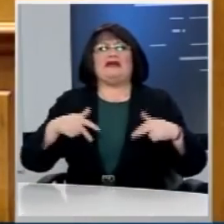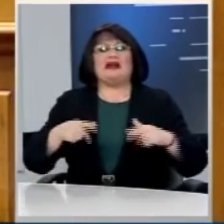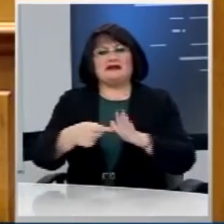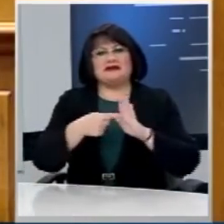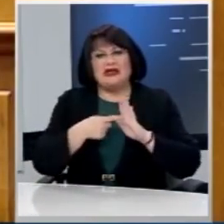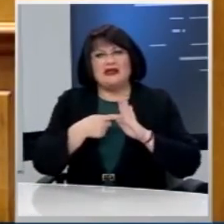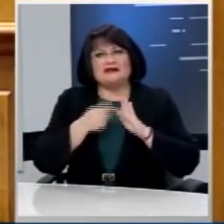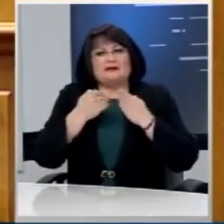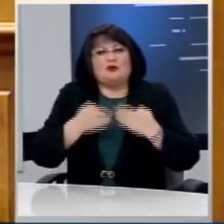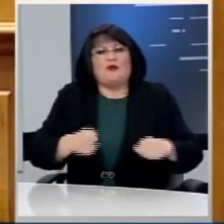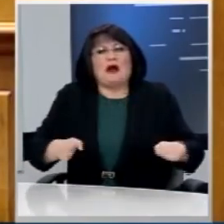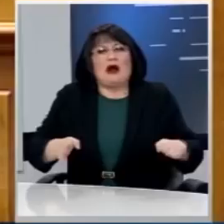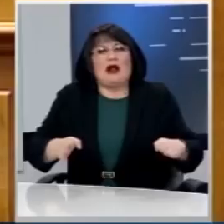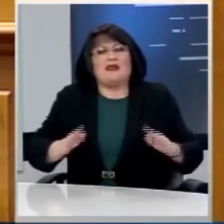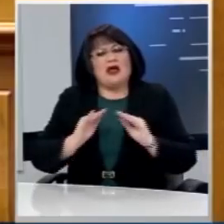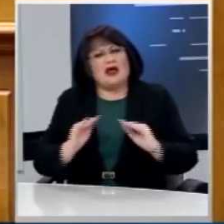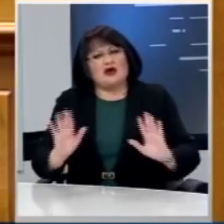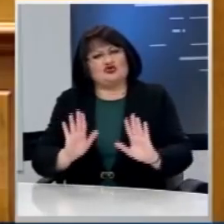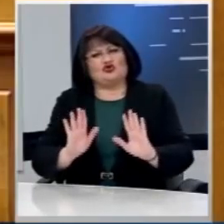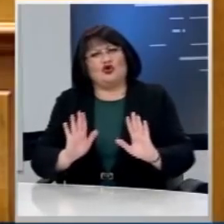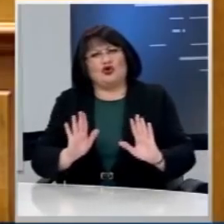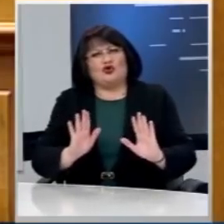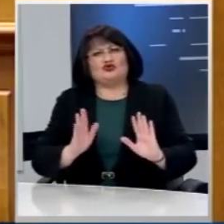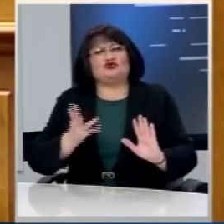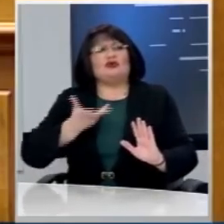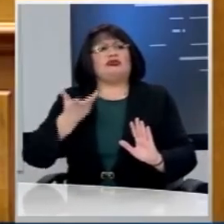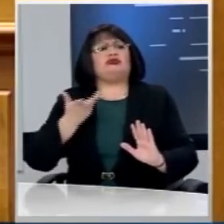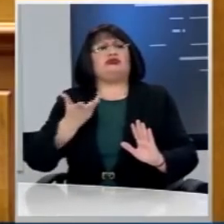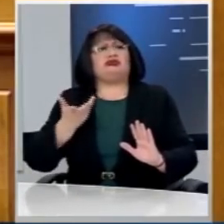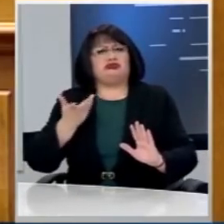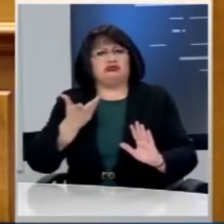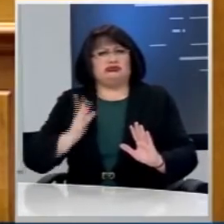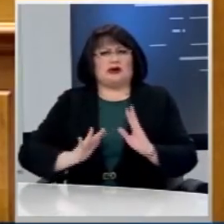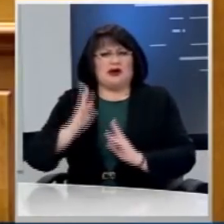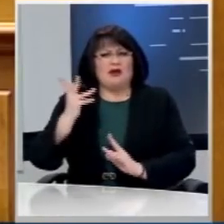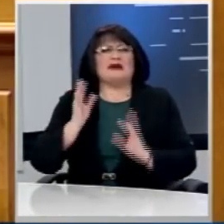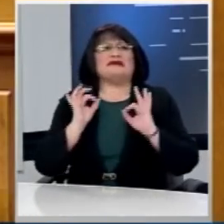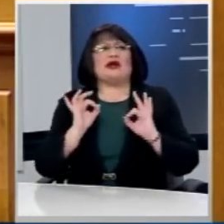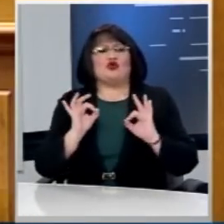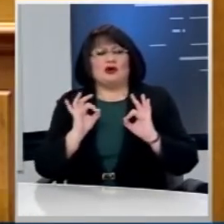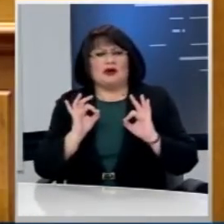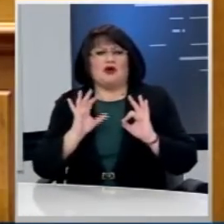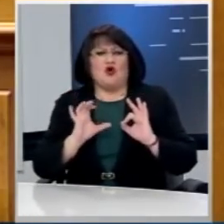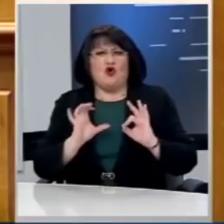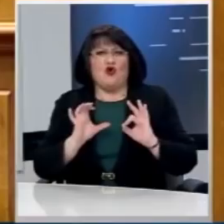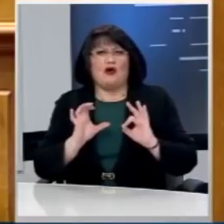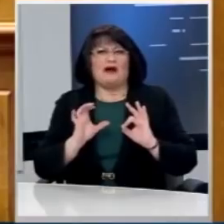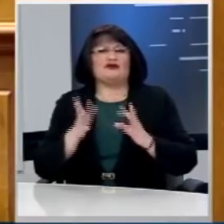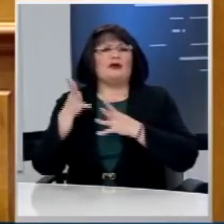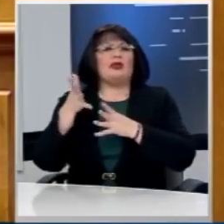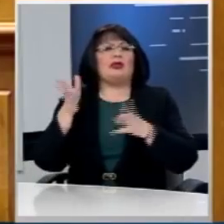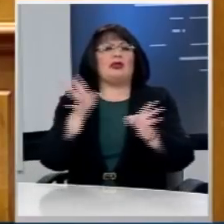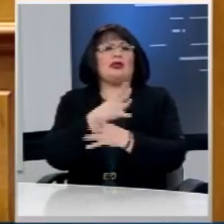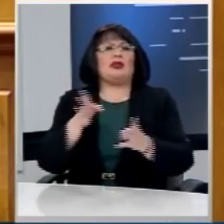η κυβερνητική προπαγάνδα μέσα από το αφήγημα της κανονικότητας, της ανάπτυξης, είναι τελικά